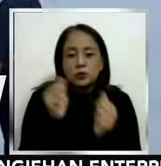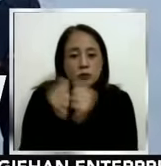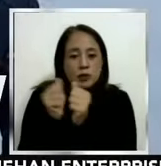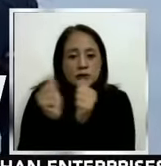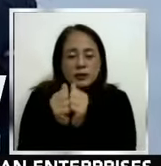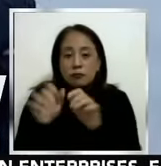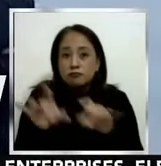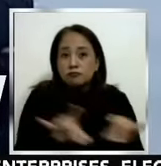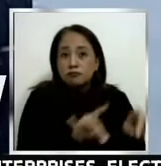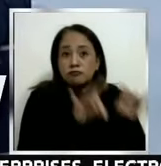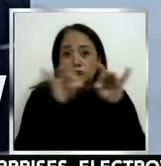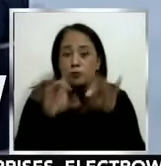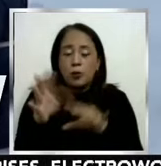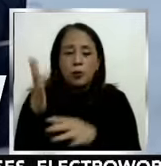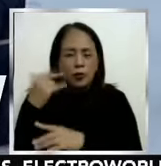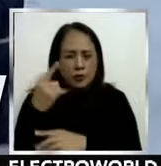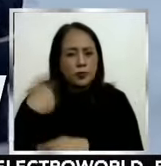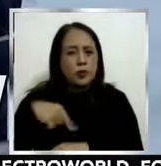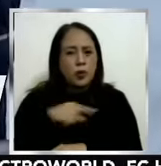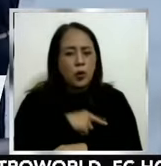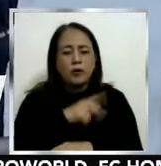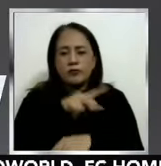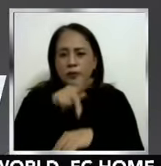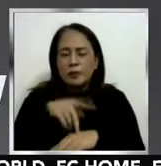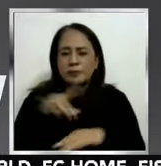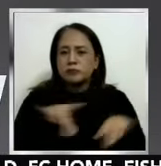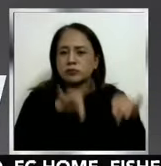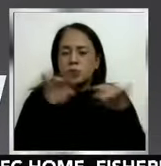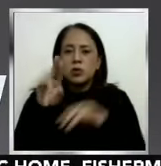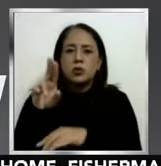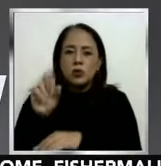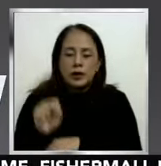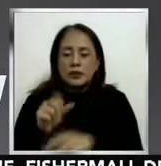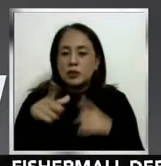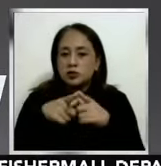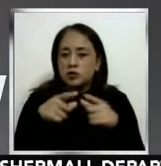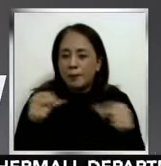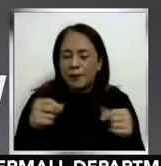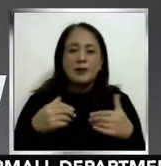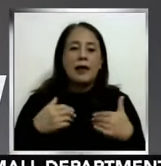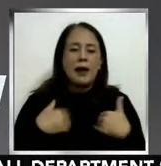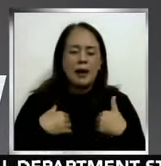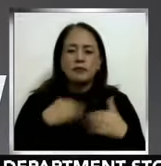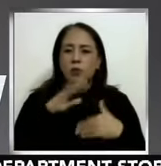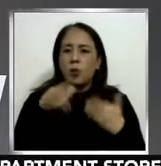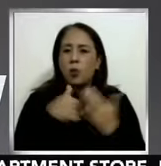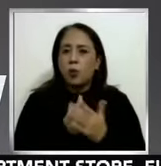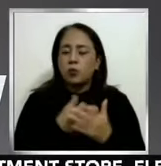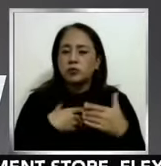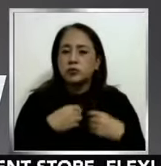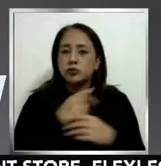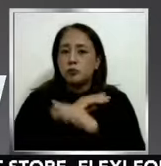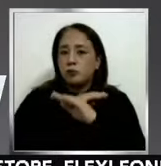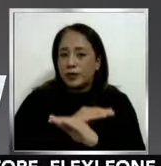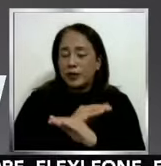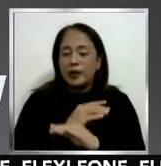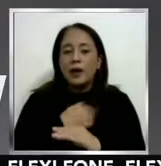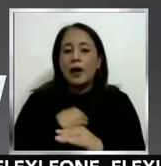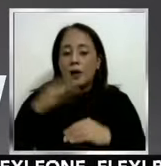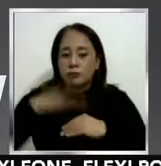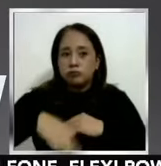dahil lahat tayo, Pilipinas, Australia, US, Japan, mayroon tayong lahat na interest na proteksyonan yung maritime trade at